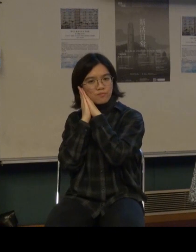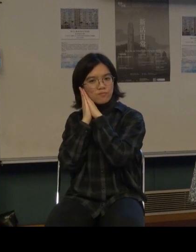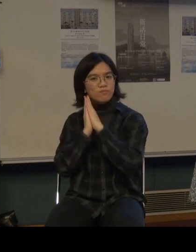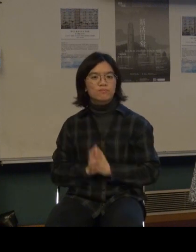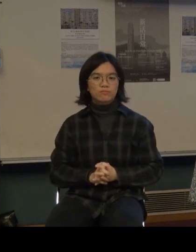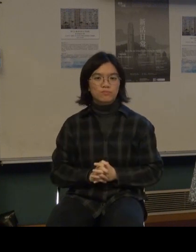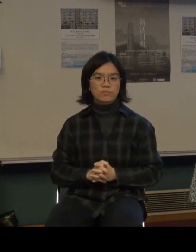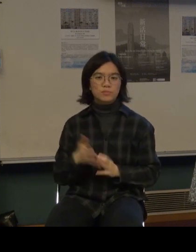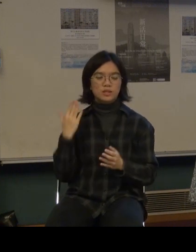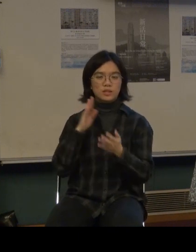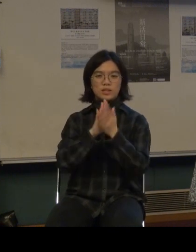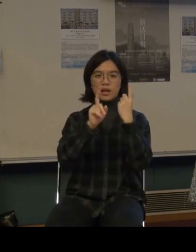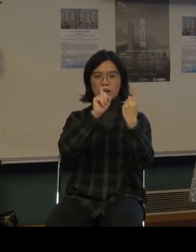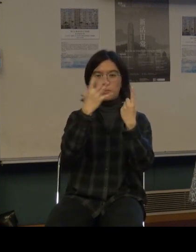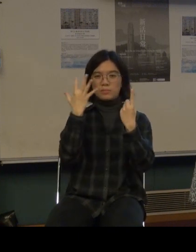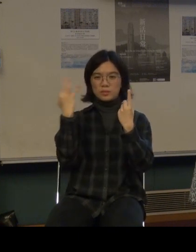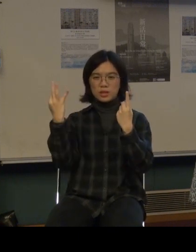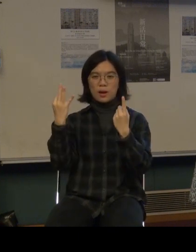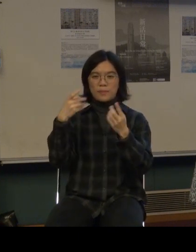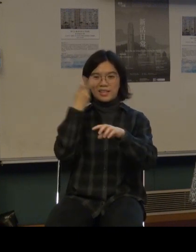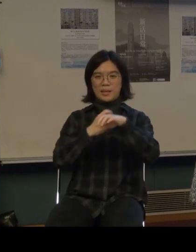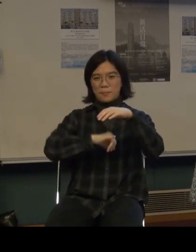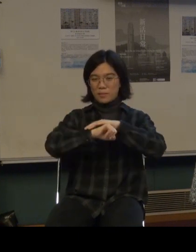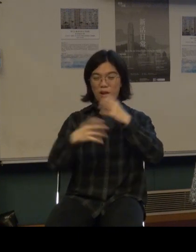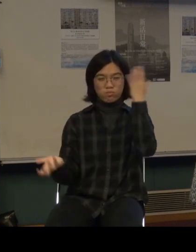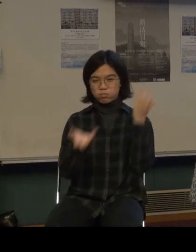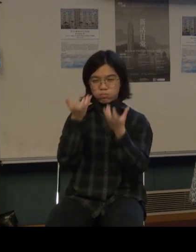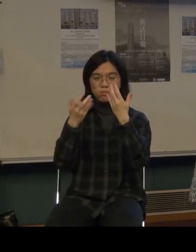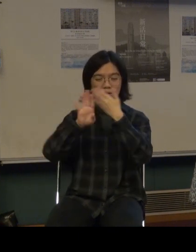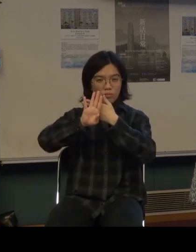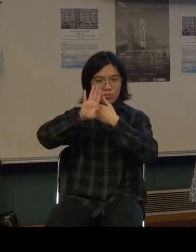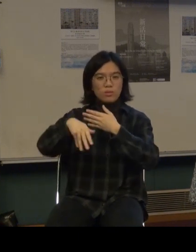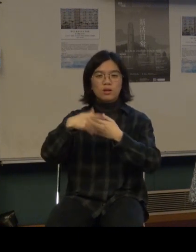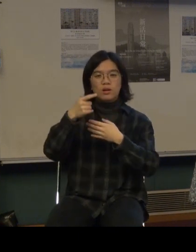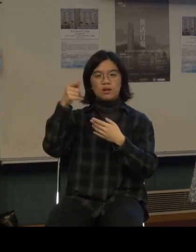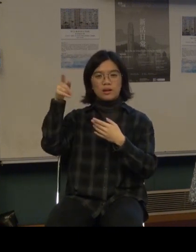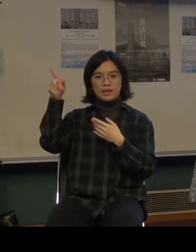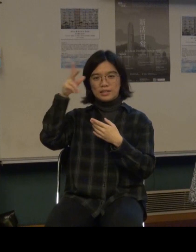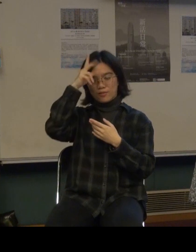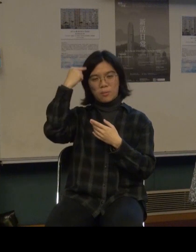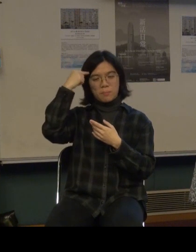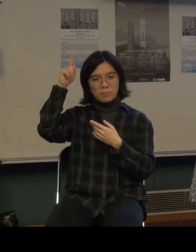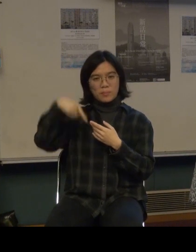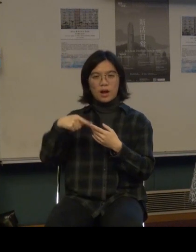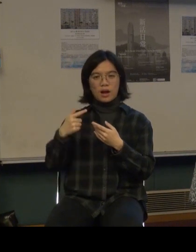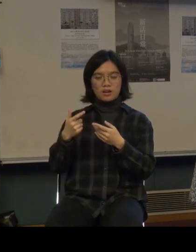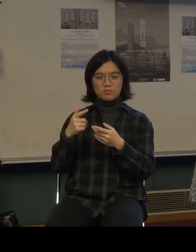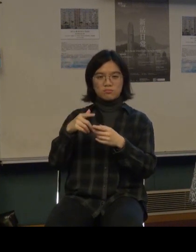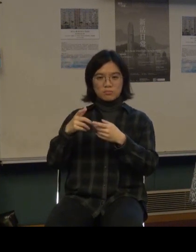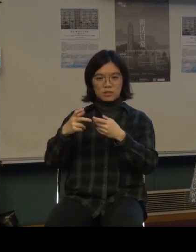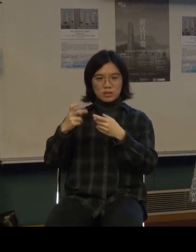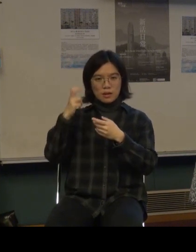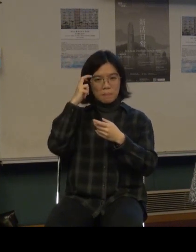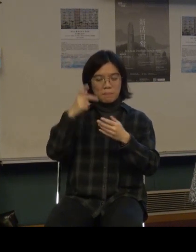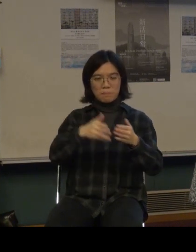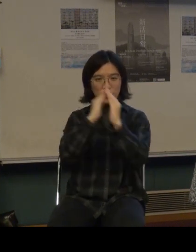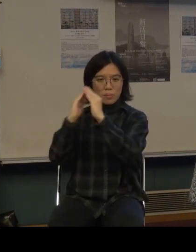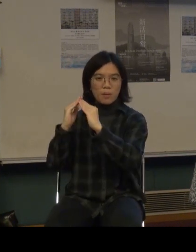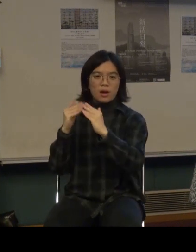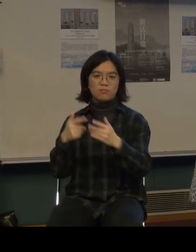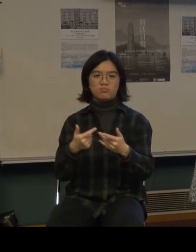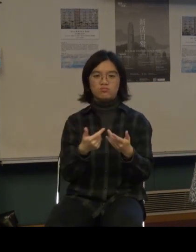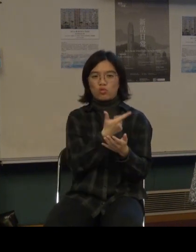53年之後發生石硤尾大火之後咧，政府開始用咗好多人力物力去起嗰個徙置區，同埋後來嘅廉租屋啊。